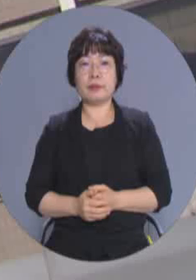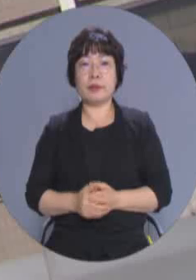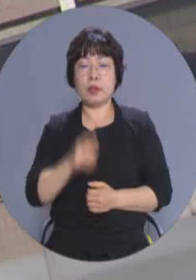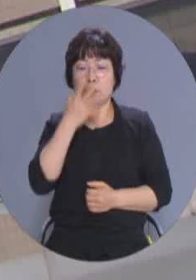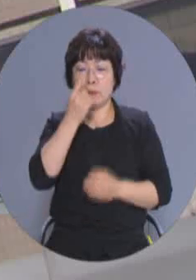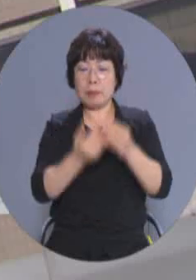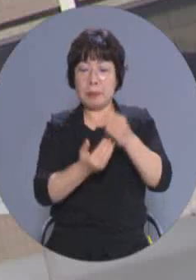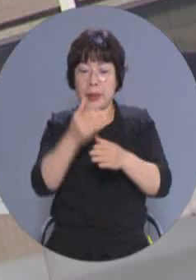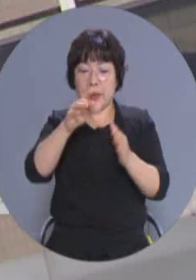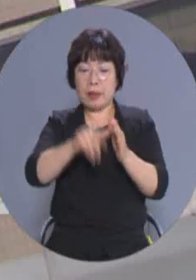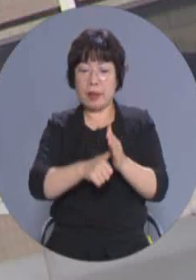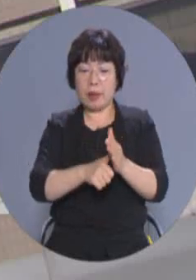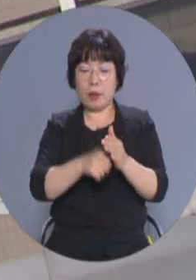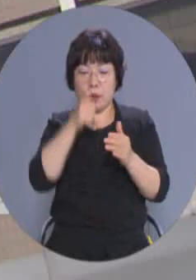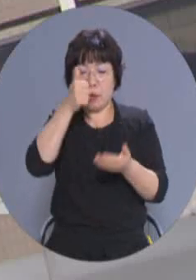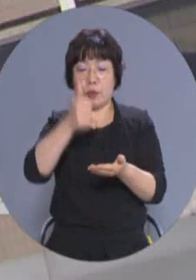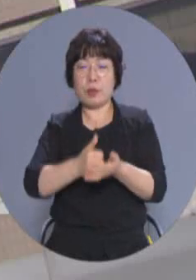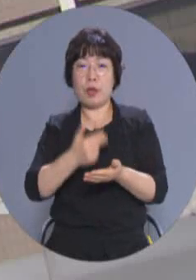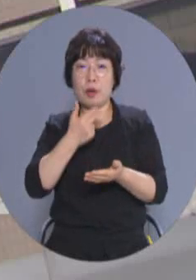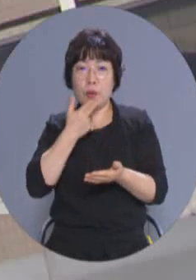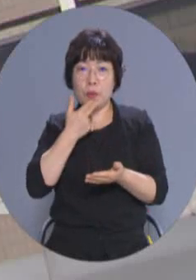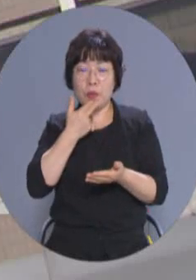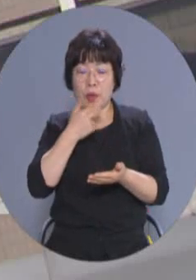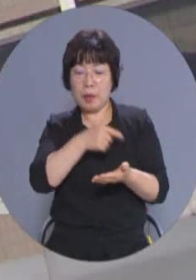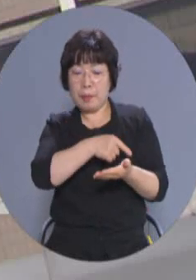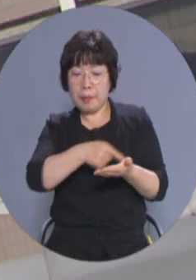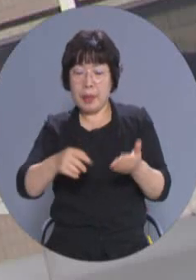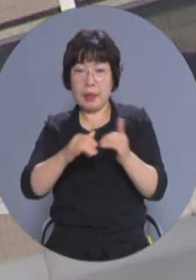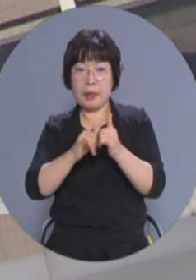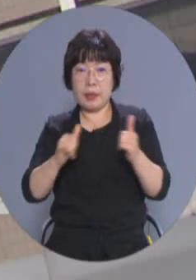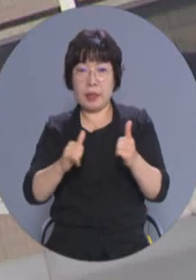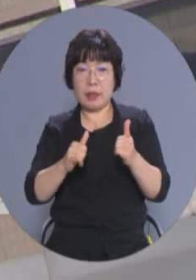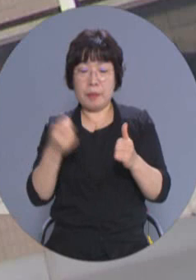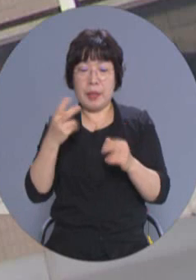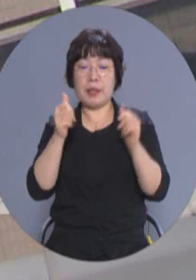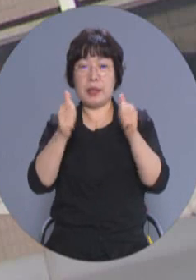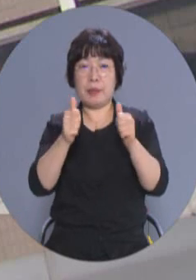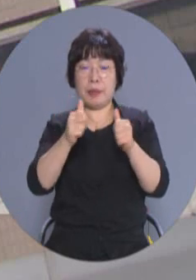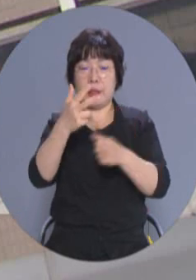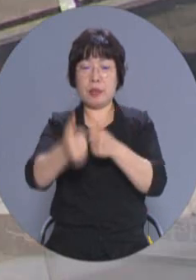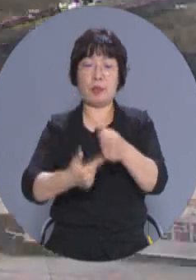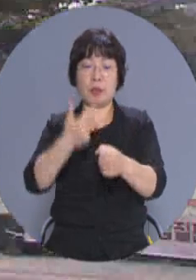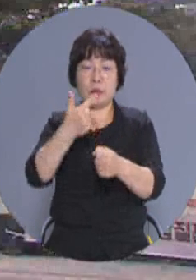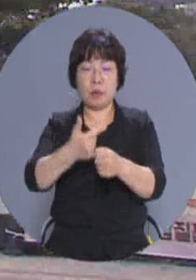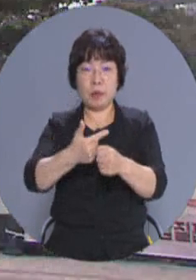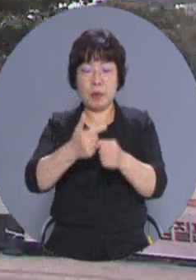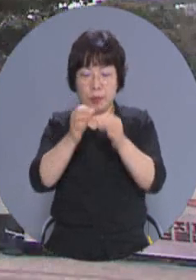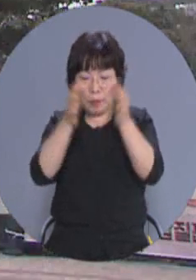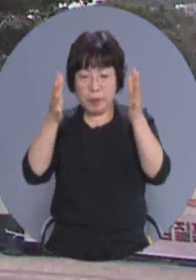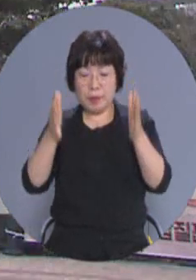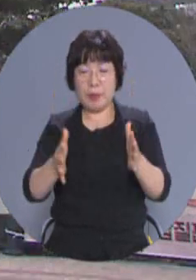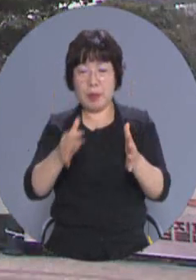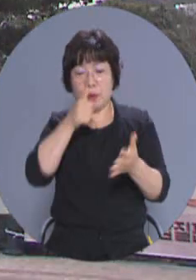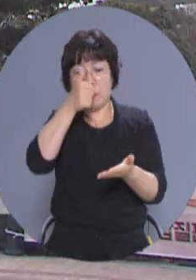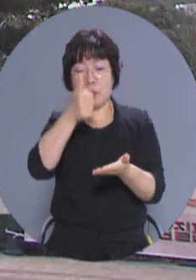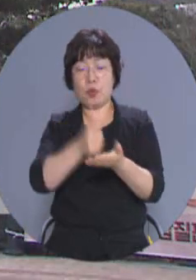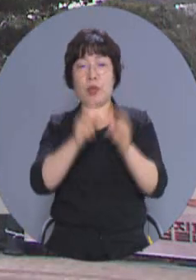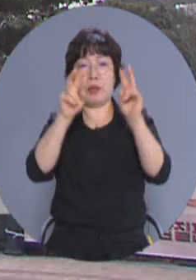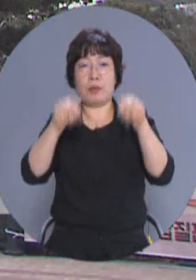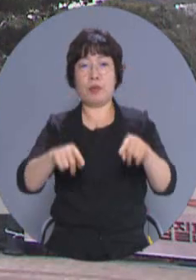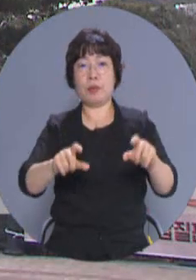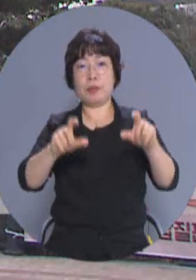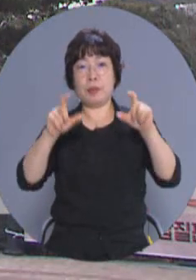여순 사건 당시 무고하게 희생당한 민간인들이 재심에서 76년 만에 무죄를 선고받았습니다